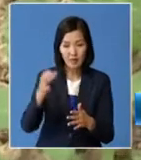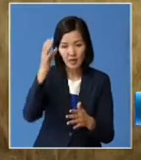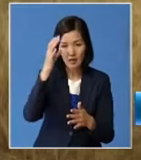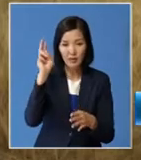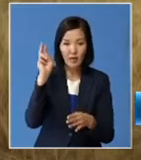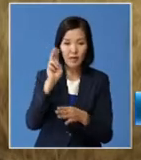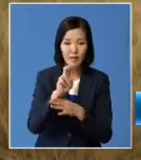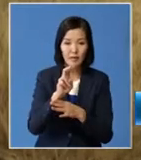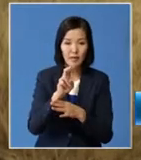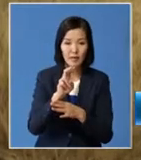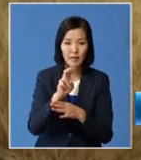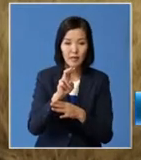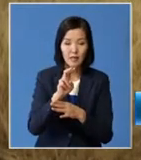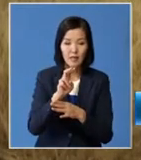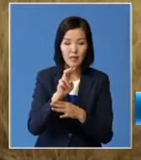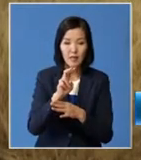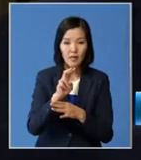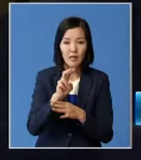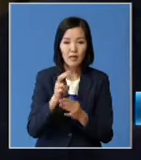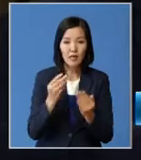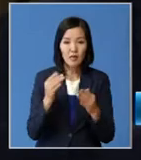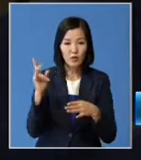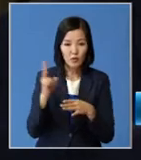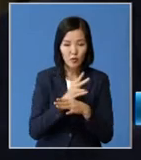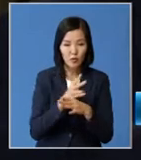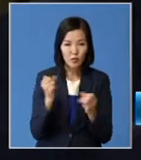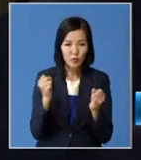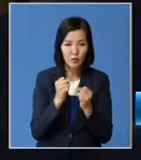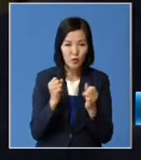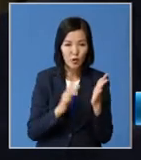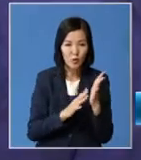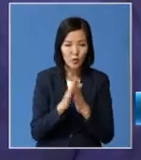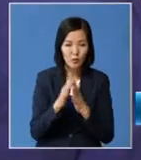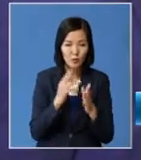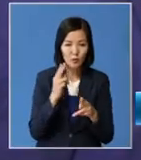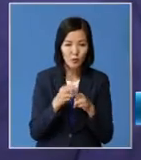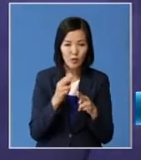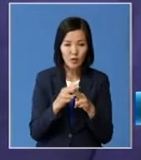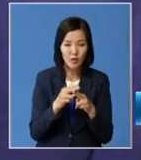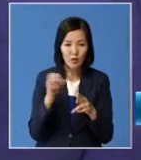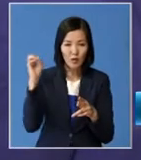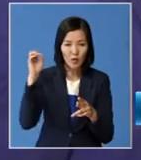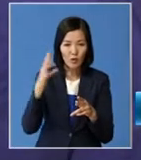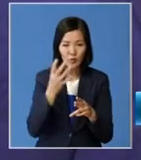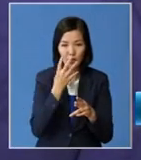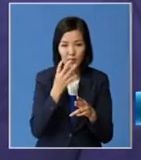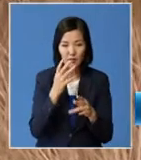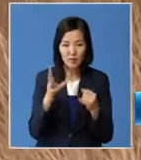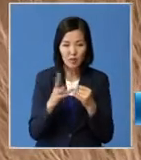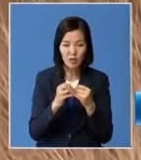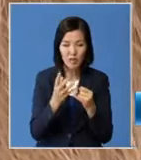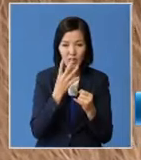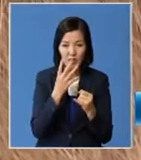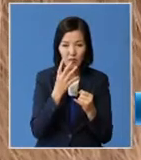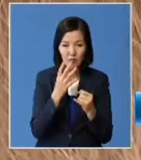Олардың болжамы оптимистік сарында болып шықты. Түнгі суыққа ұрынып өспей тұрған дәнді дақылдар күн ысып, жер қыза сала дүр